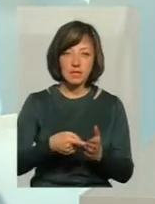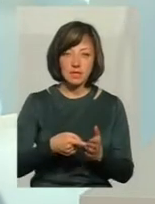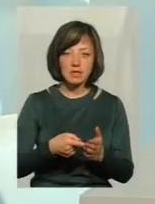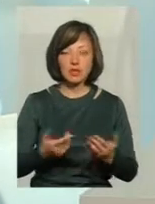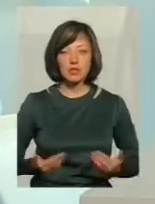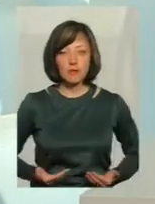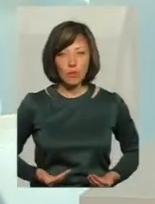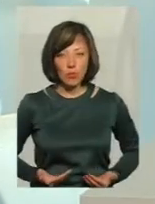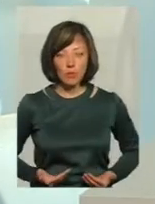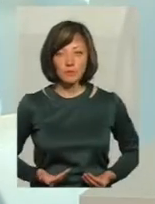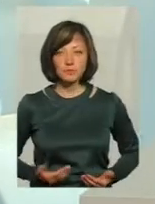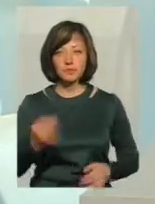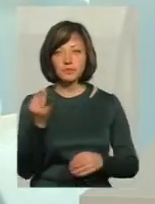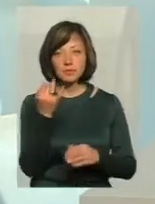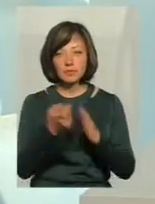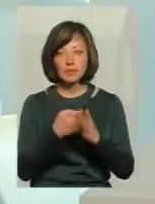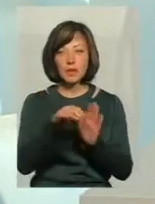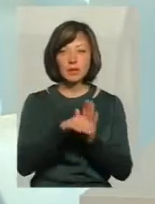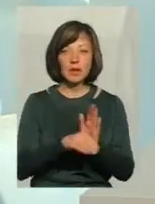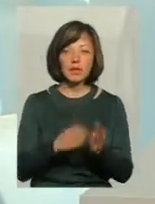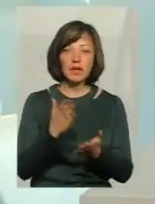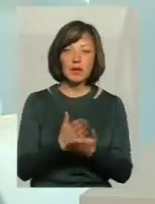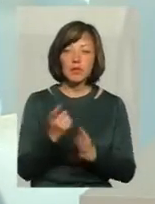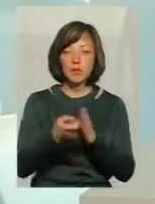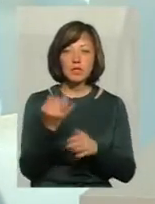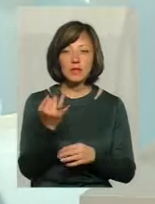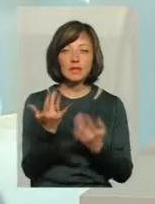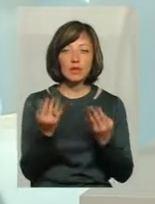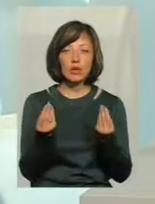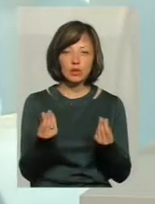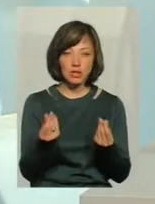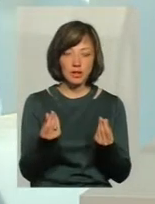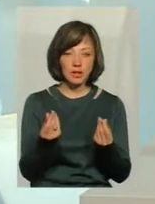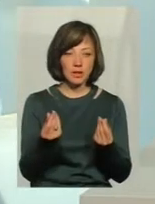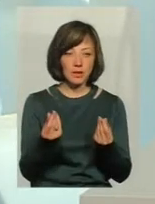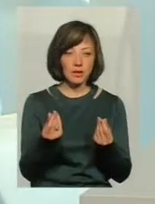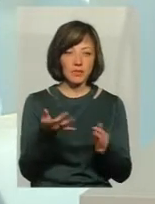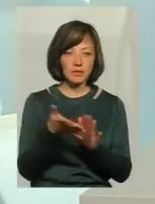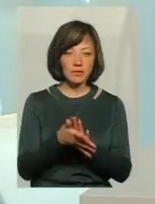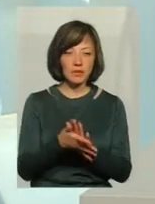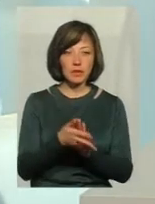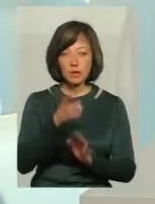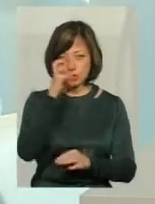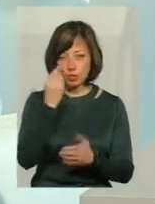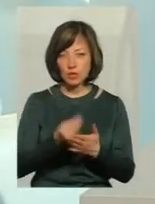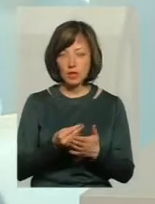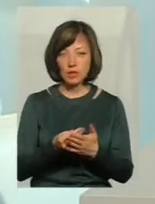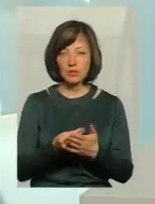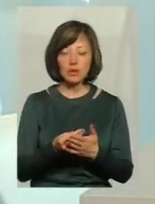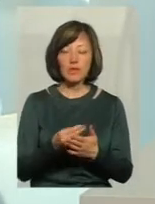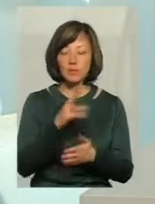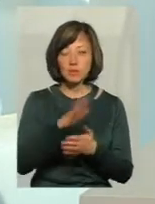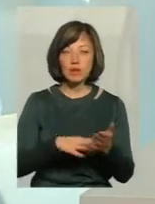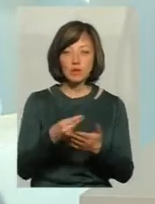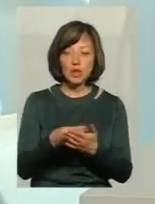живемо. Поцікавтеся тими програмами, які є, поцікавтеся, скільки грошей іде з бюджету, тому що це є гроші платників податків,